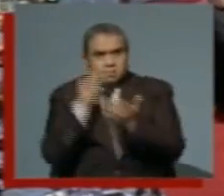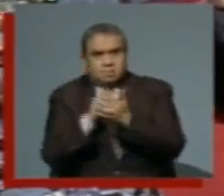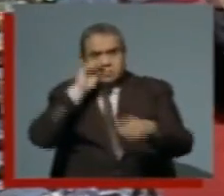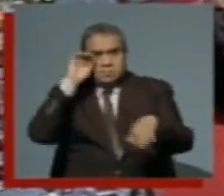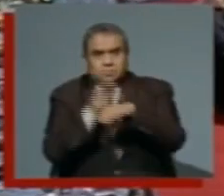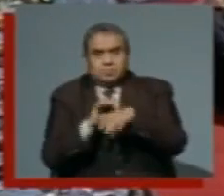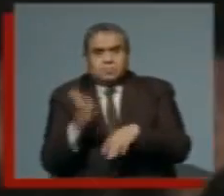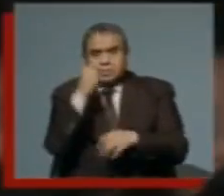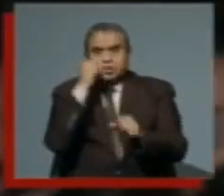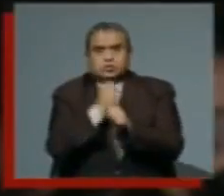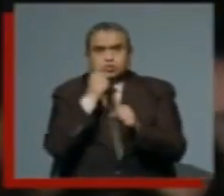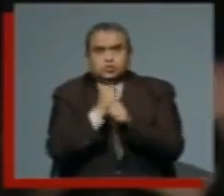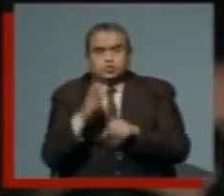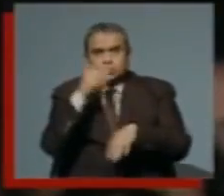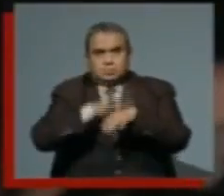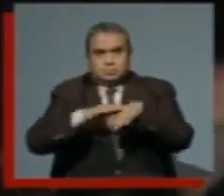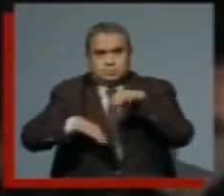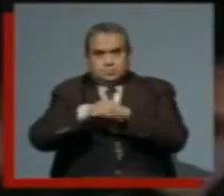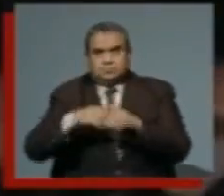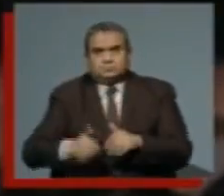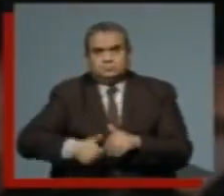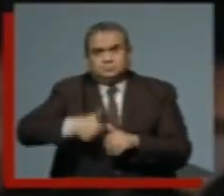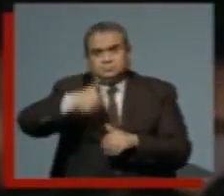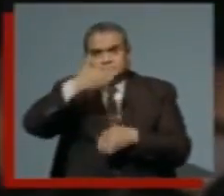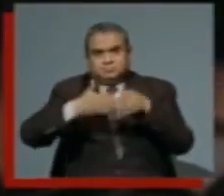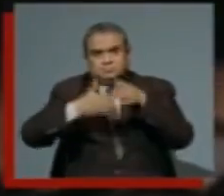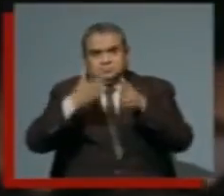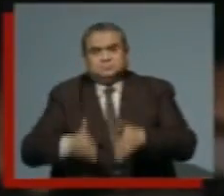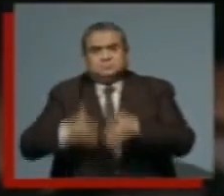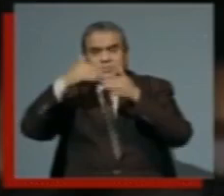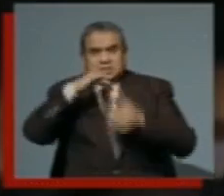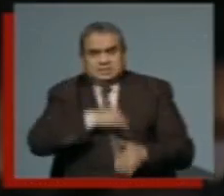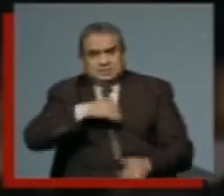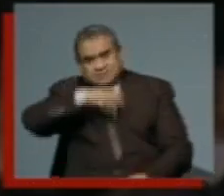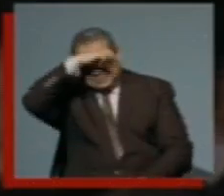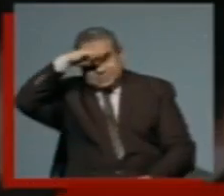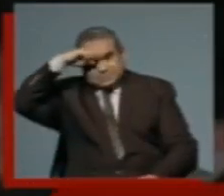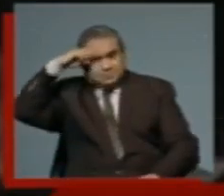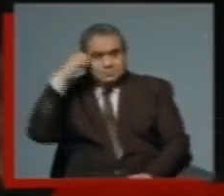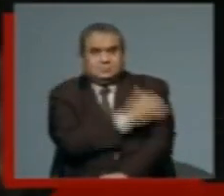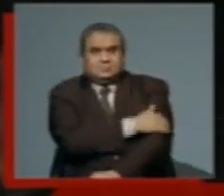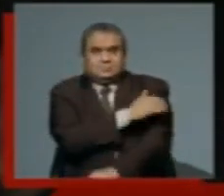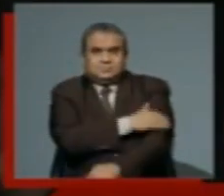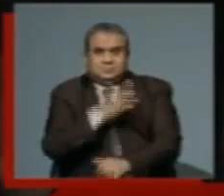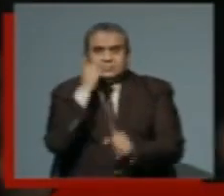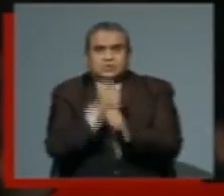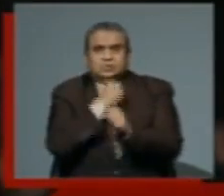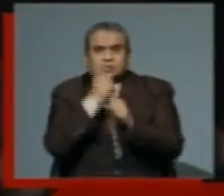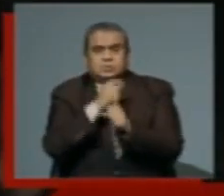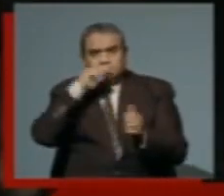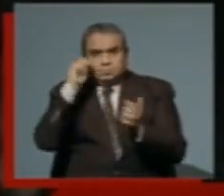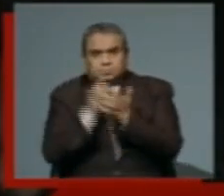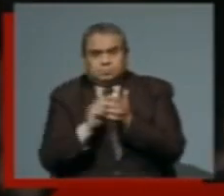اللي اشتغلوا فيه وهما اللي قدروا ان هم يبنوها بطمعهم و يعني طاقتهم الايجابيه جدا